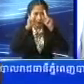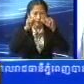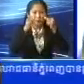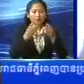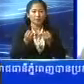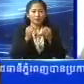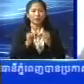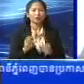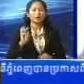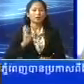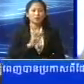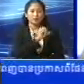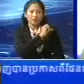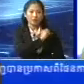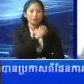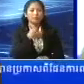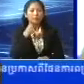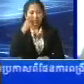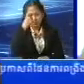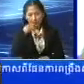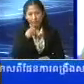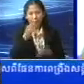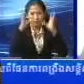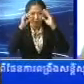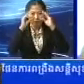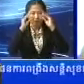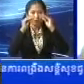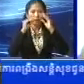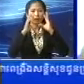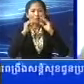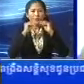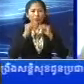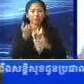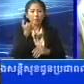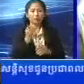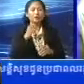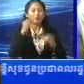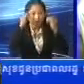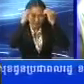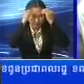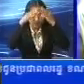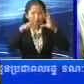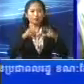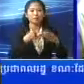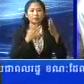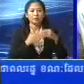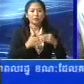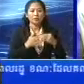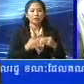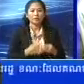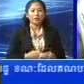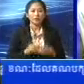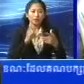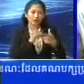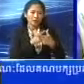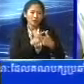ករដ្ឋមន្ត្រីយ៉ាំឆាលីបានរំលឹកដល់អង្គប្រជុំនេះនៅចំណុចទាំង6នៃសេចក្តីជូនដំណឹងរបស់រដ្ឋាភិបាលក្នុងនោះមានទី